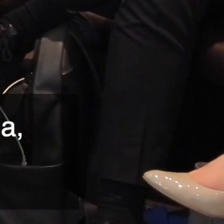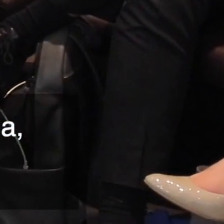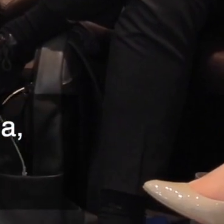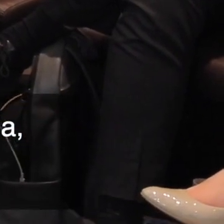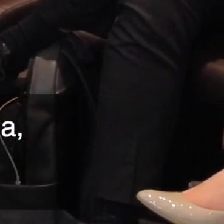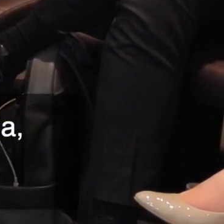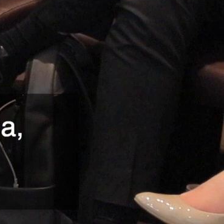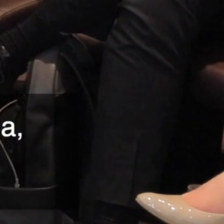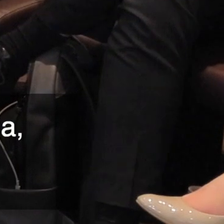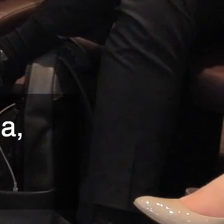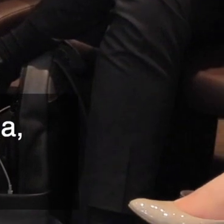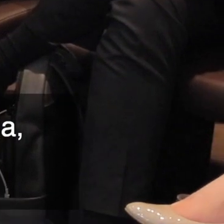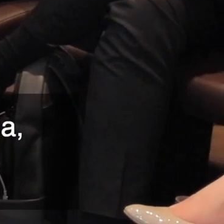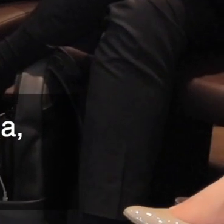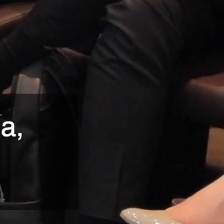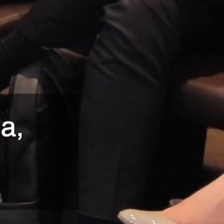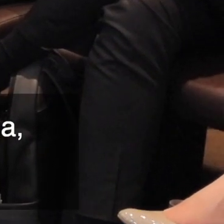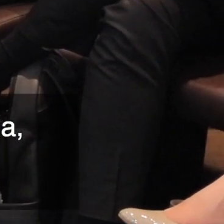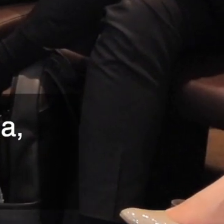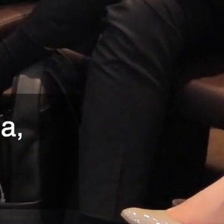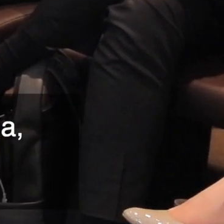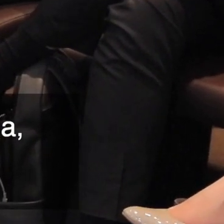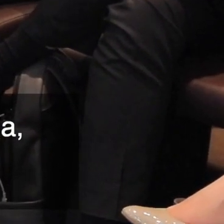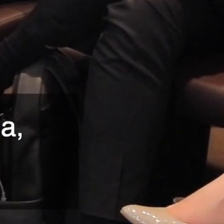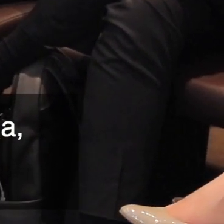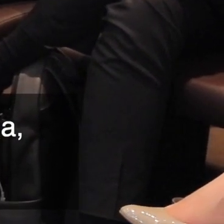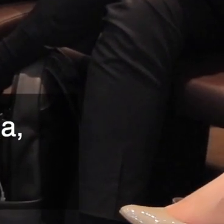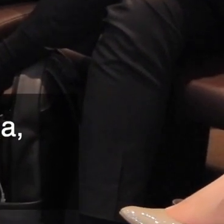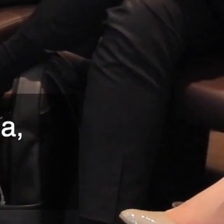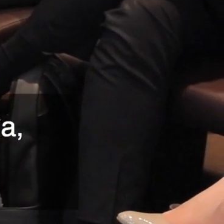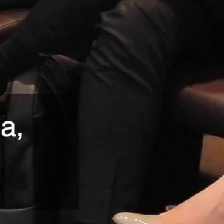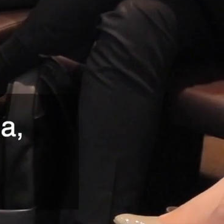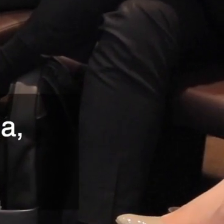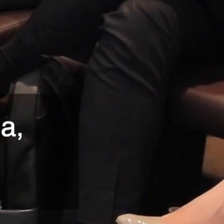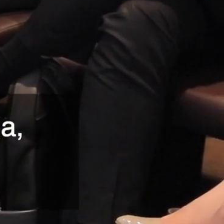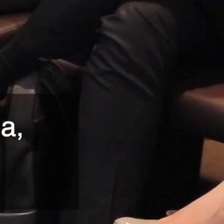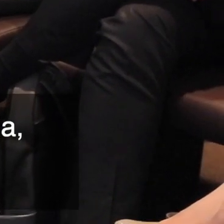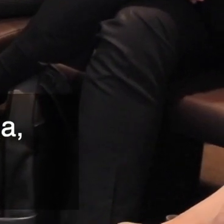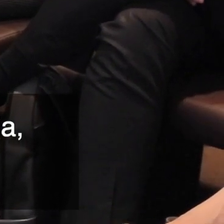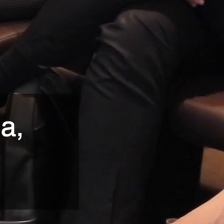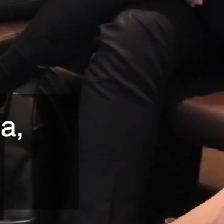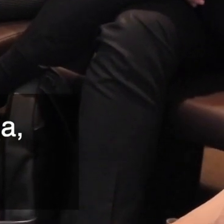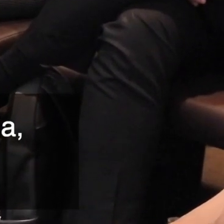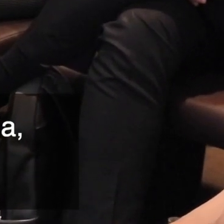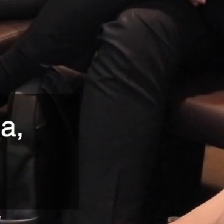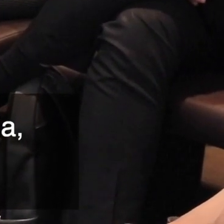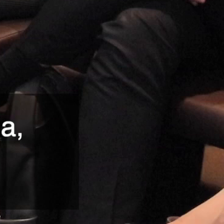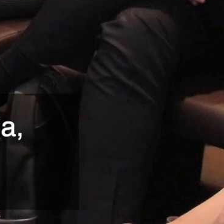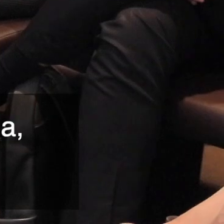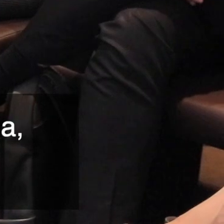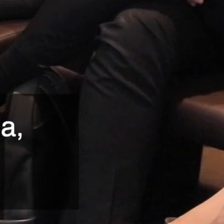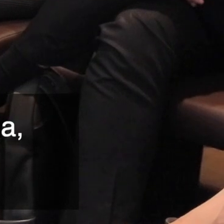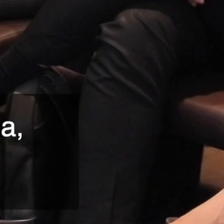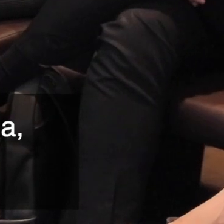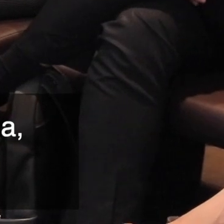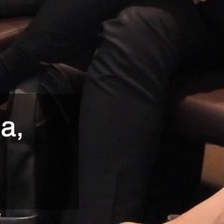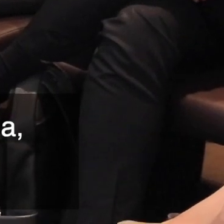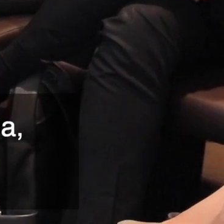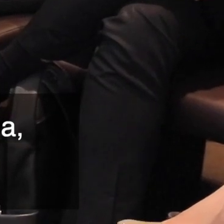je voudrais savoir, vous avez presque terminé avec la question de la souveraineté de l'Union